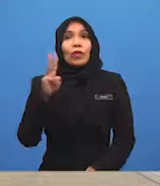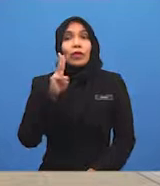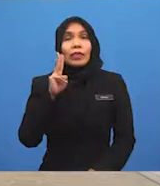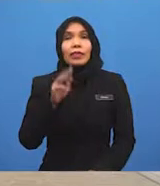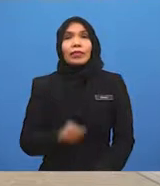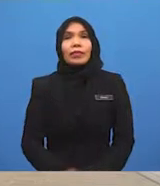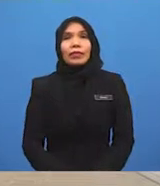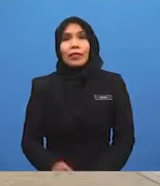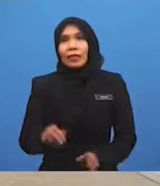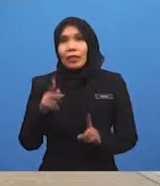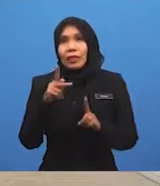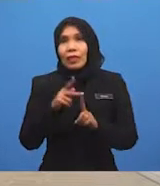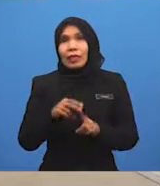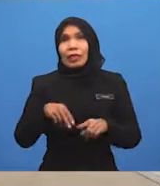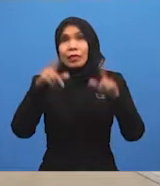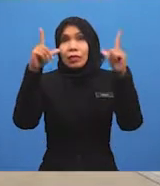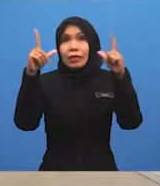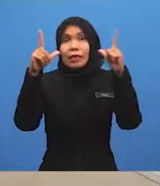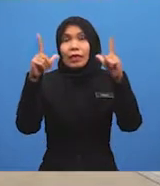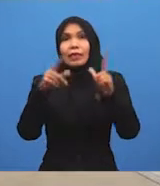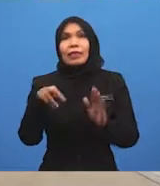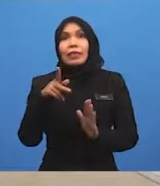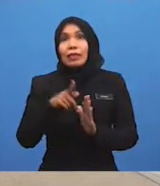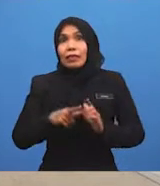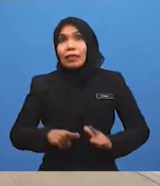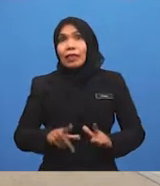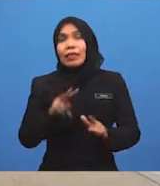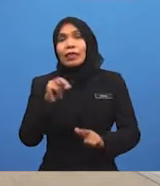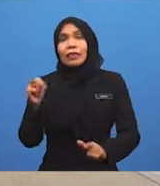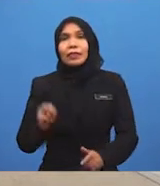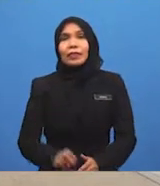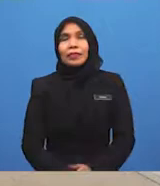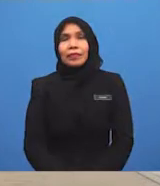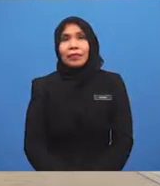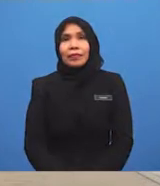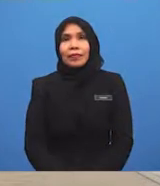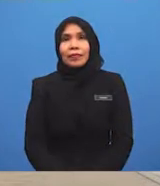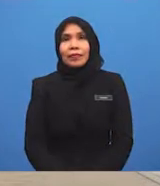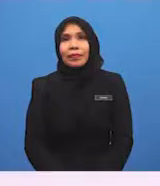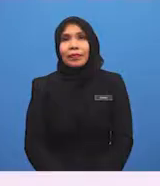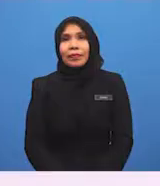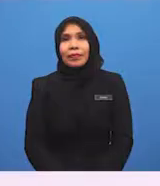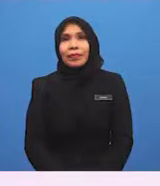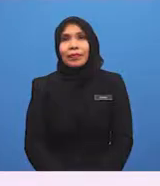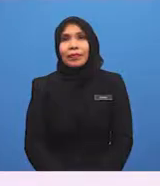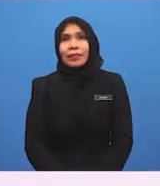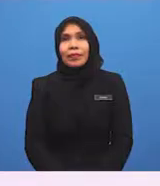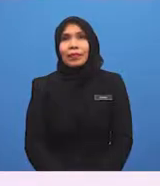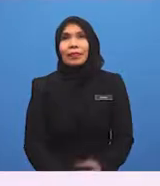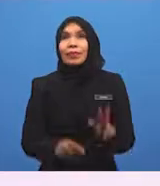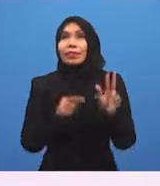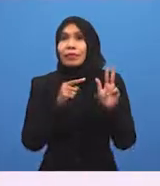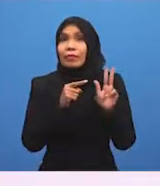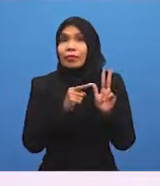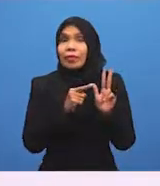Baik, murid-murid. Hadatah perhatikan gambar yang Wan tunjukkan tadi? Maka, cara